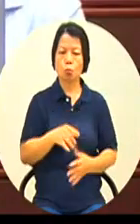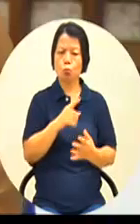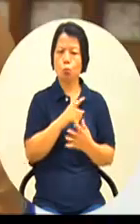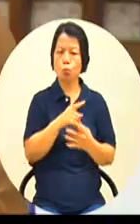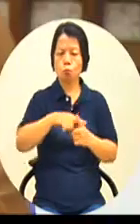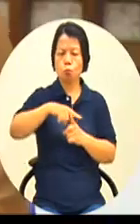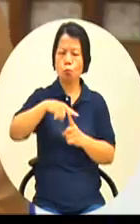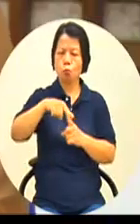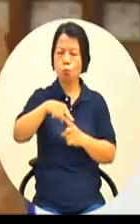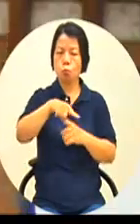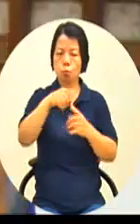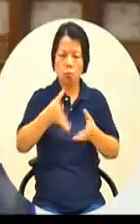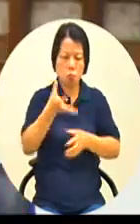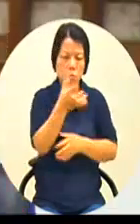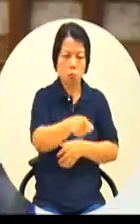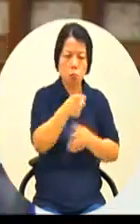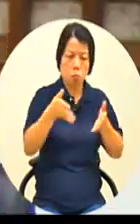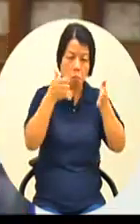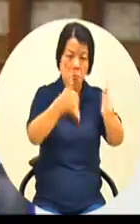对。